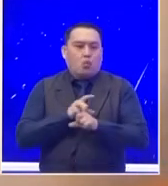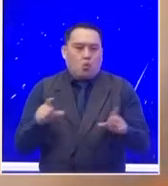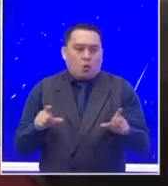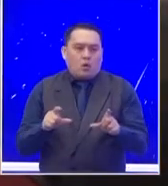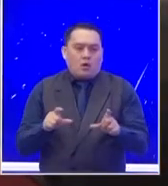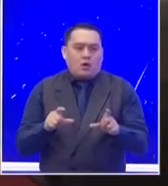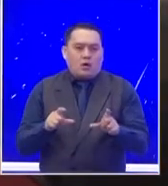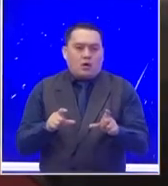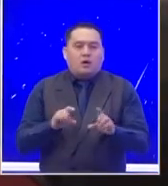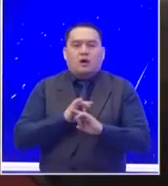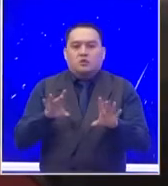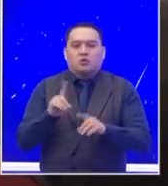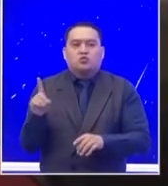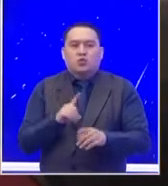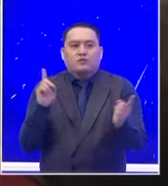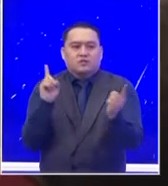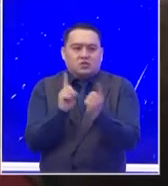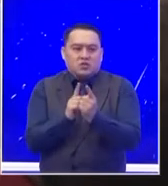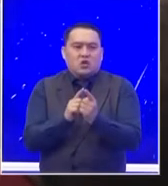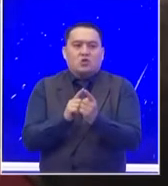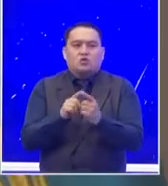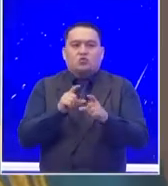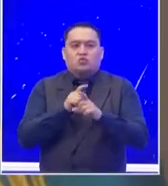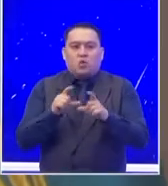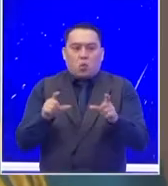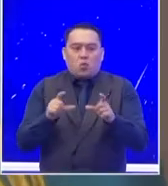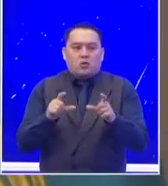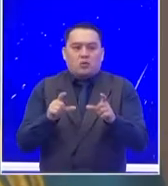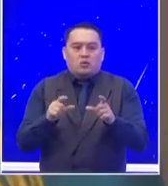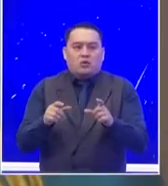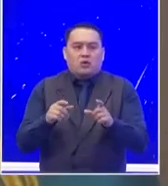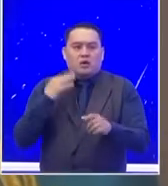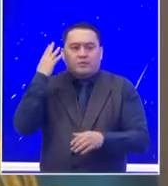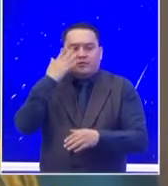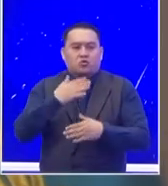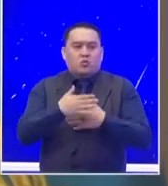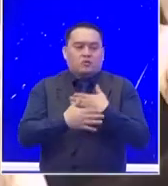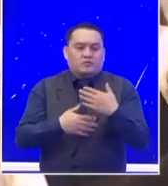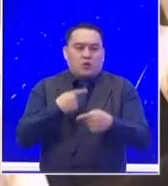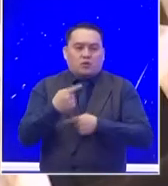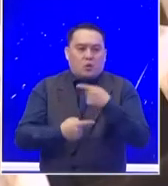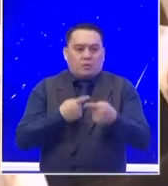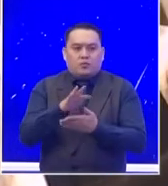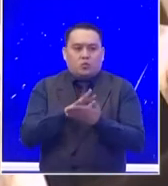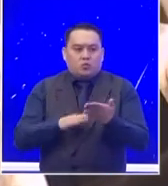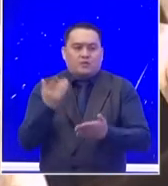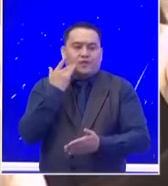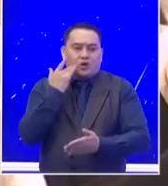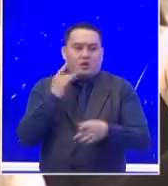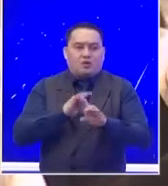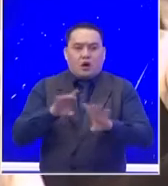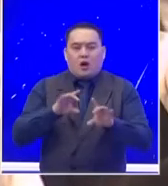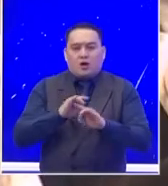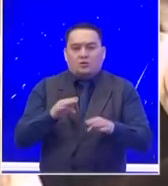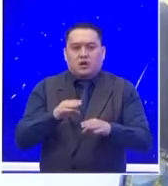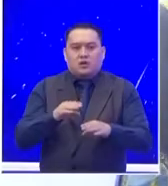имени Абая подчеркнул, что встречи учащихся с воинами-интернационалистами давно стали крепкой традицией. Открытый разговор, невымышленные рассказы